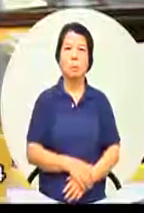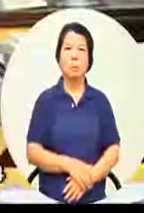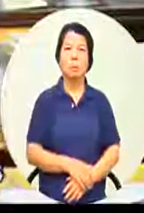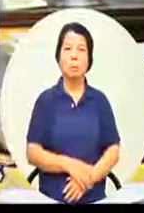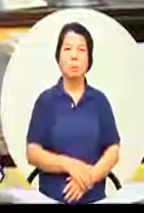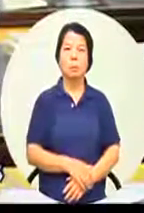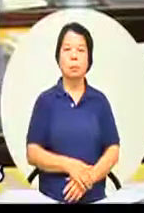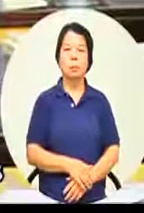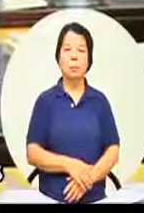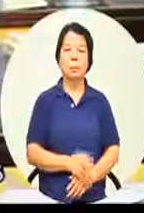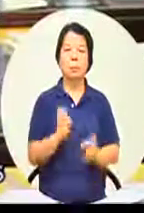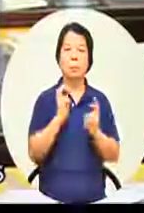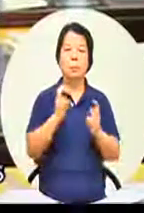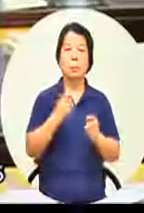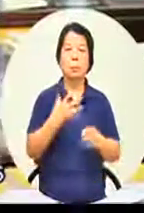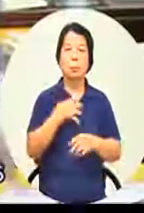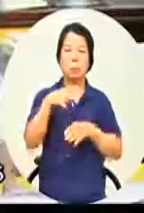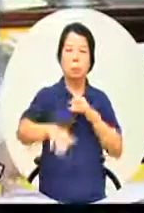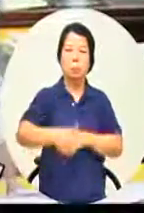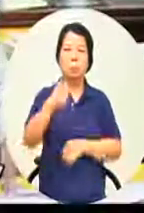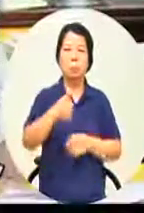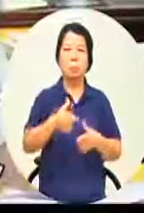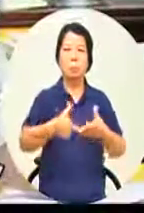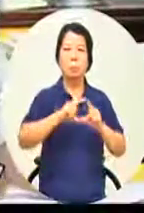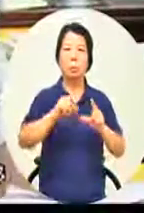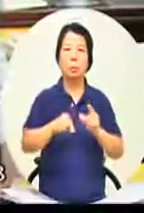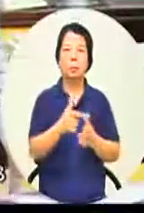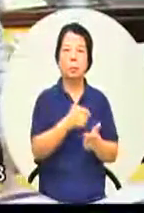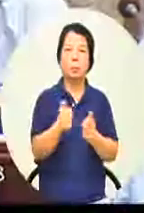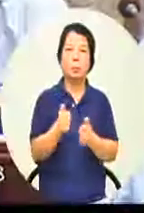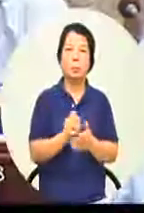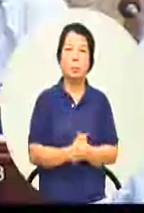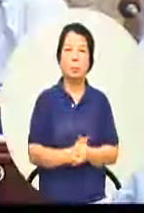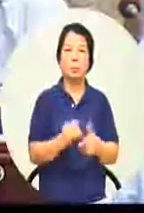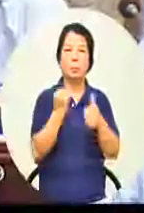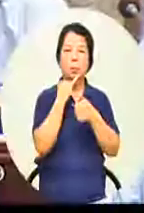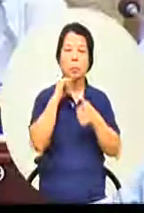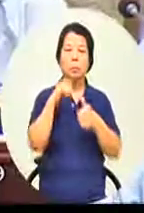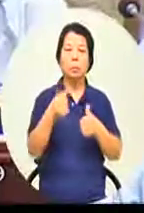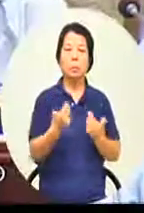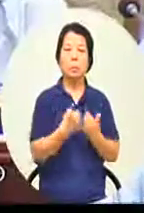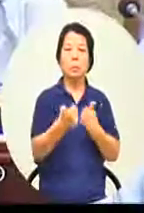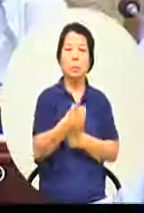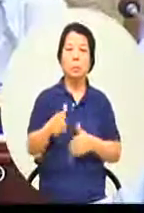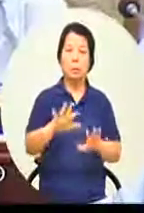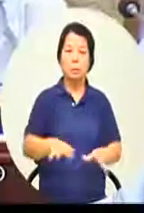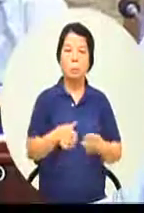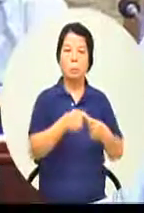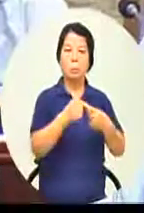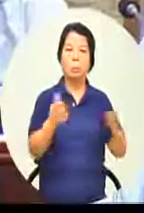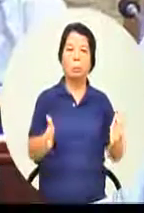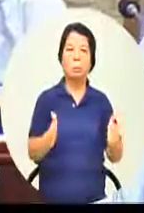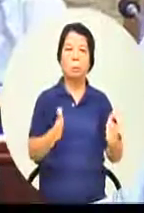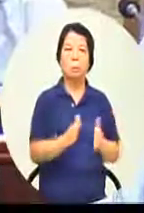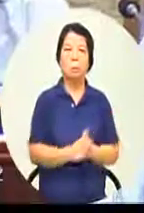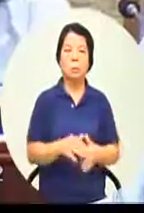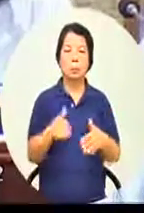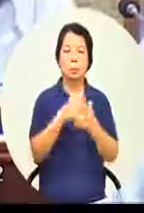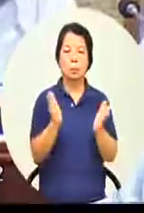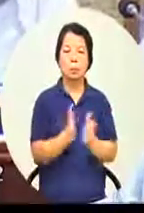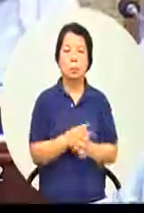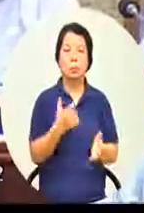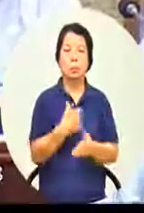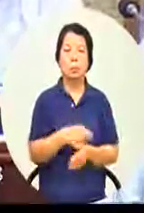来，捷运局吴局长，请。 感谢主席，感谢何议员哦。有关我们一期的部分哦，一期的整个进度部